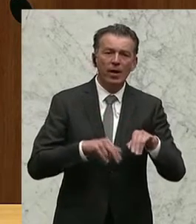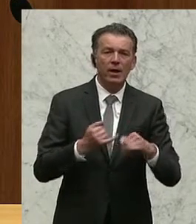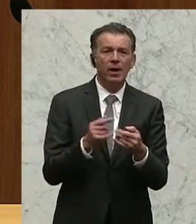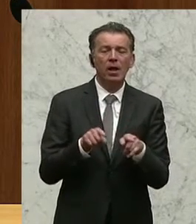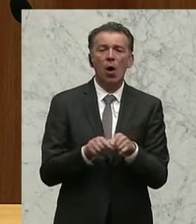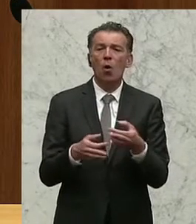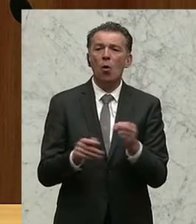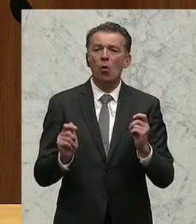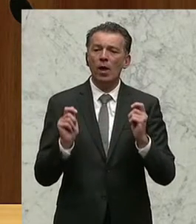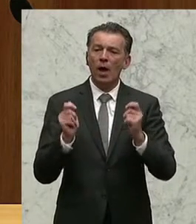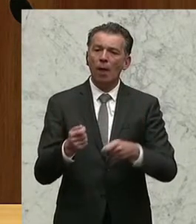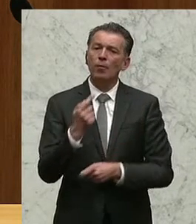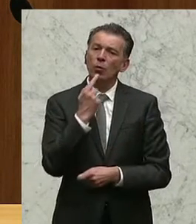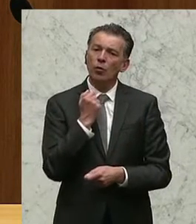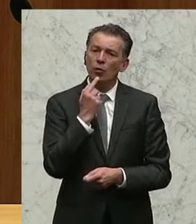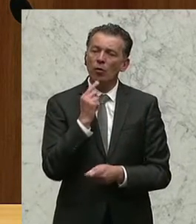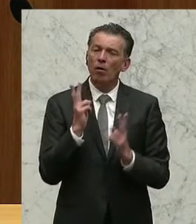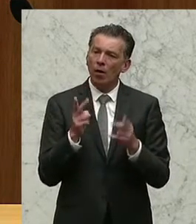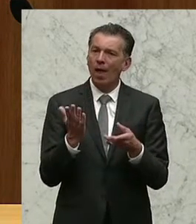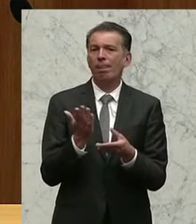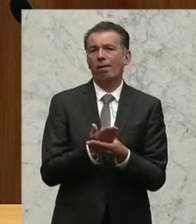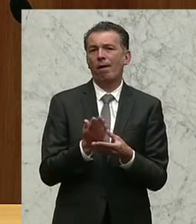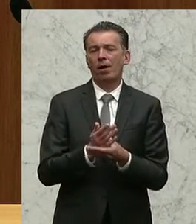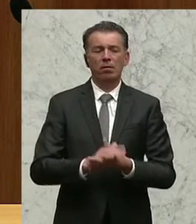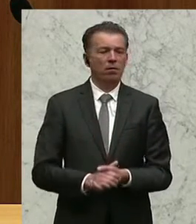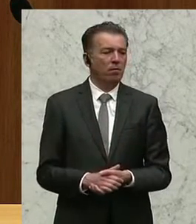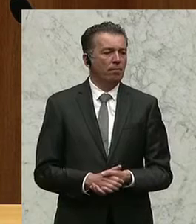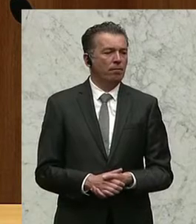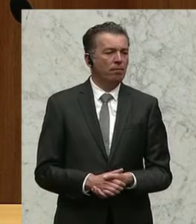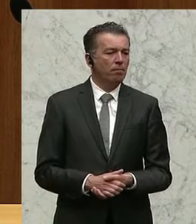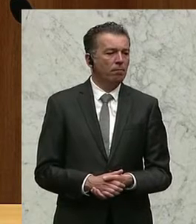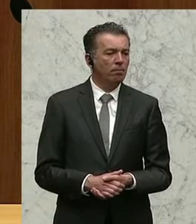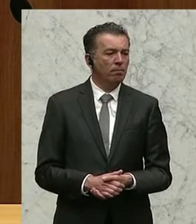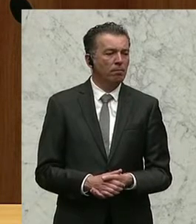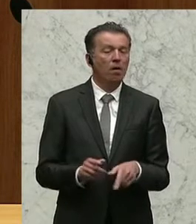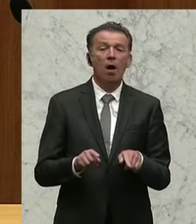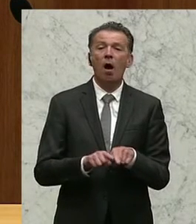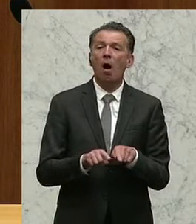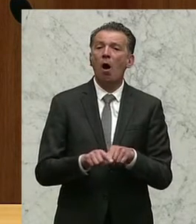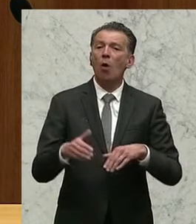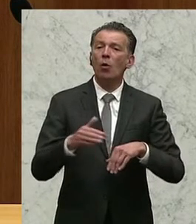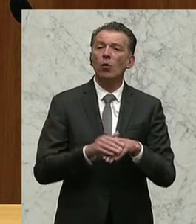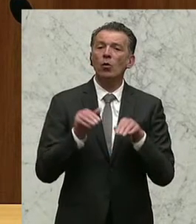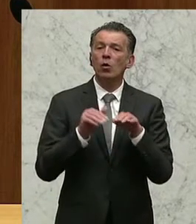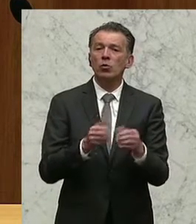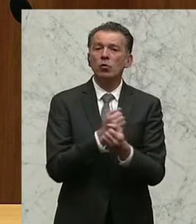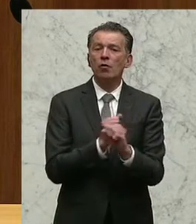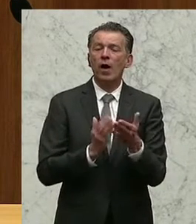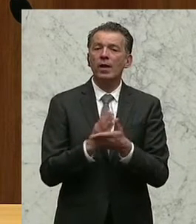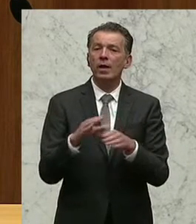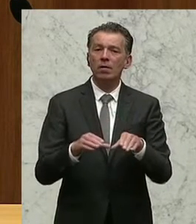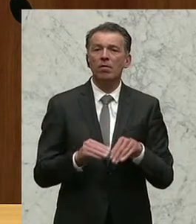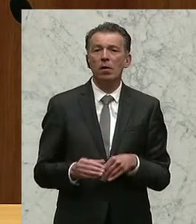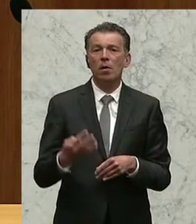auch ohne Adoptionsabsichten in Karenz gehen können. Auch der Kündigungsschutz für freie Dienstnehmer